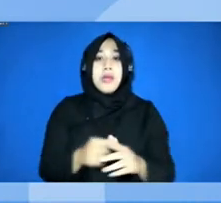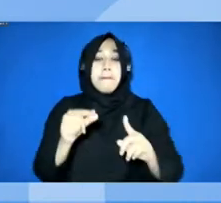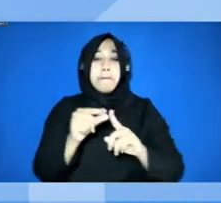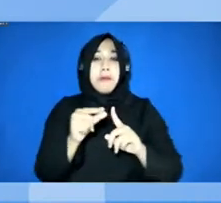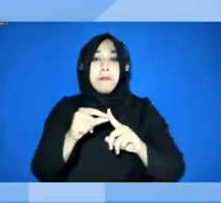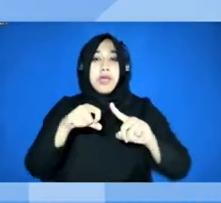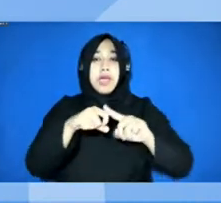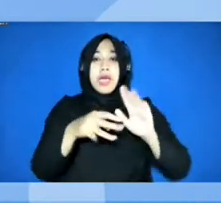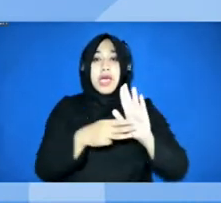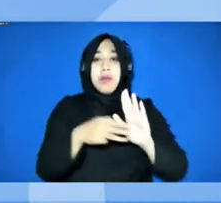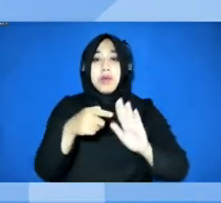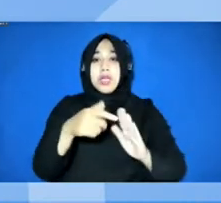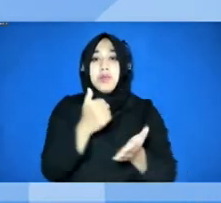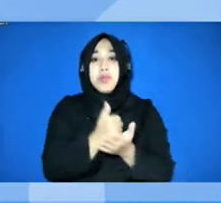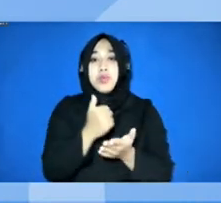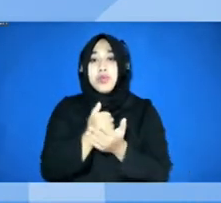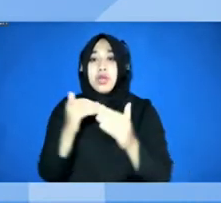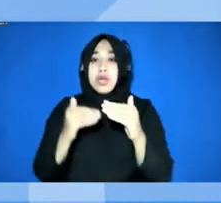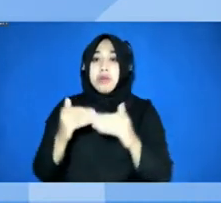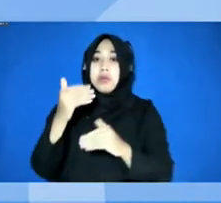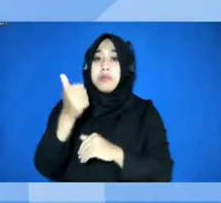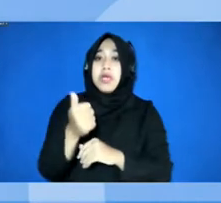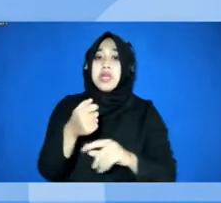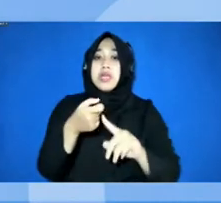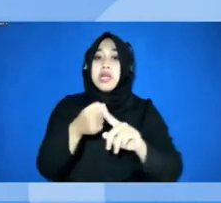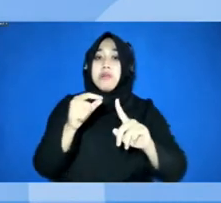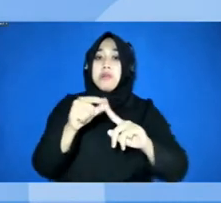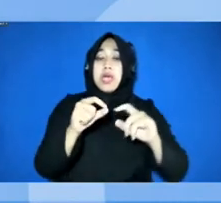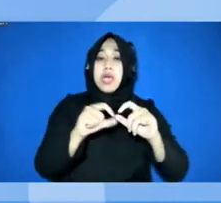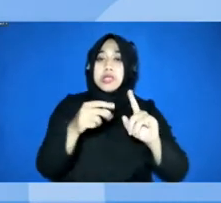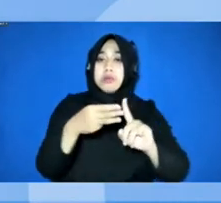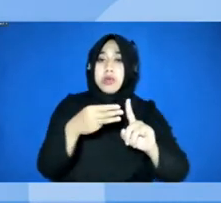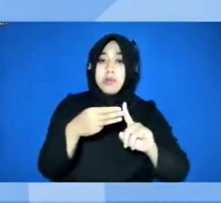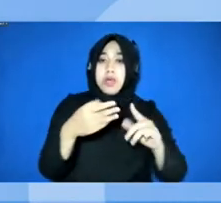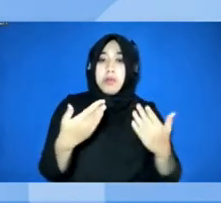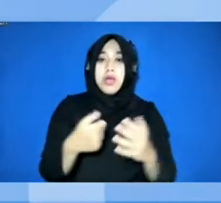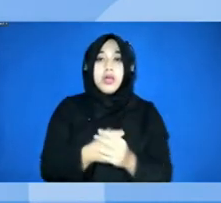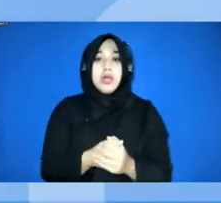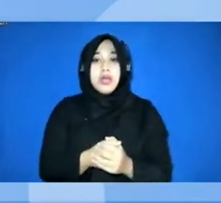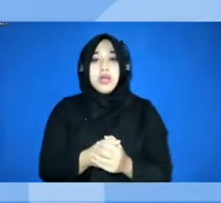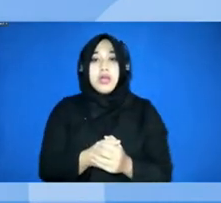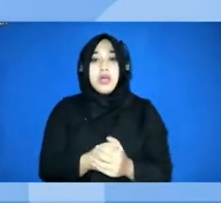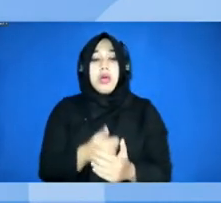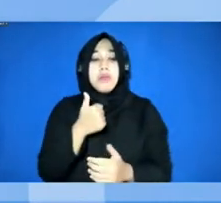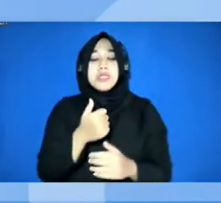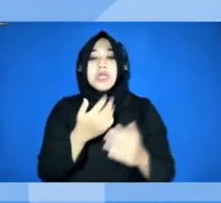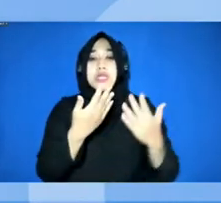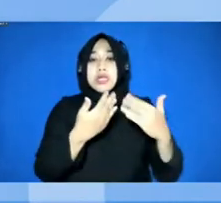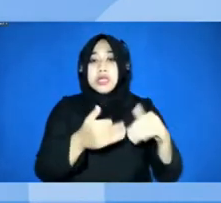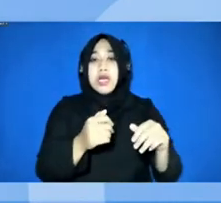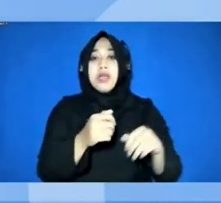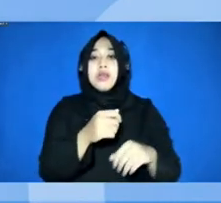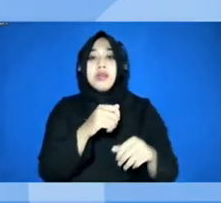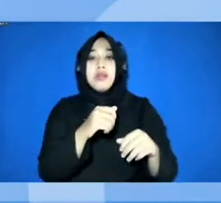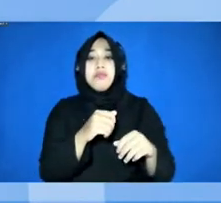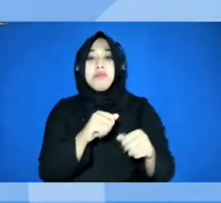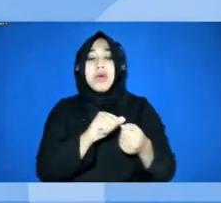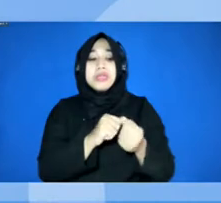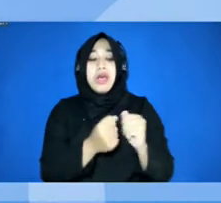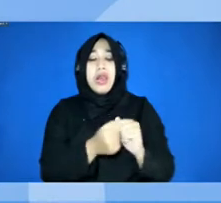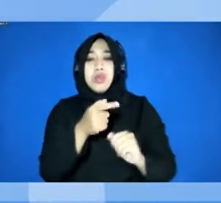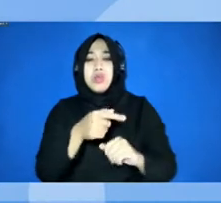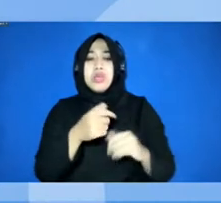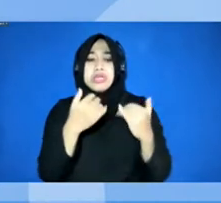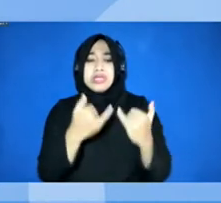ini salah satu yang menurut saya lebih bagus dari PSBB adalah bahwa proximity issue itu diatasi. Lucu loh kali ini, ya,